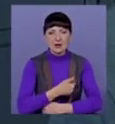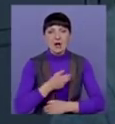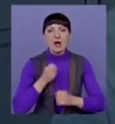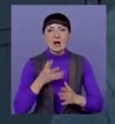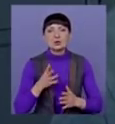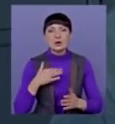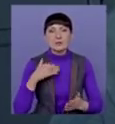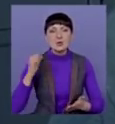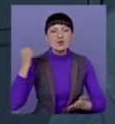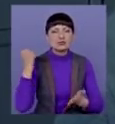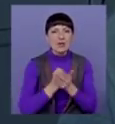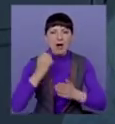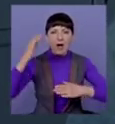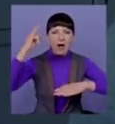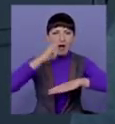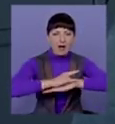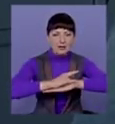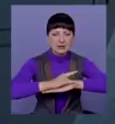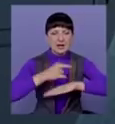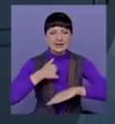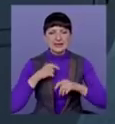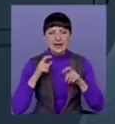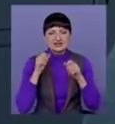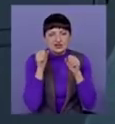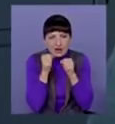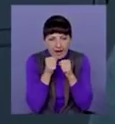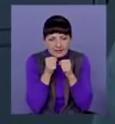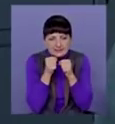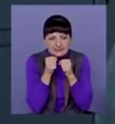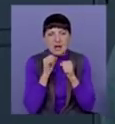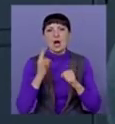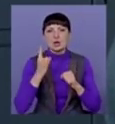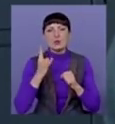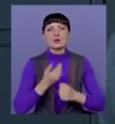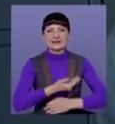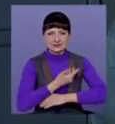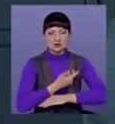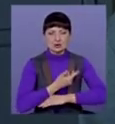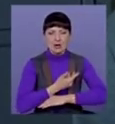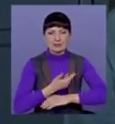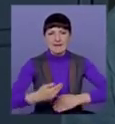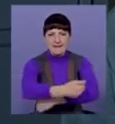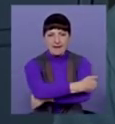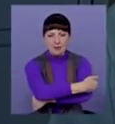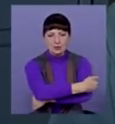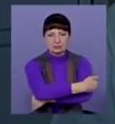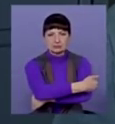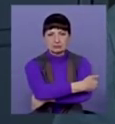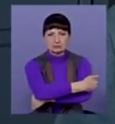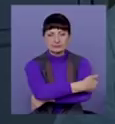мы ударились, я сидел, сжался, вот ребенка держал, вокруг него руки обнял. И